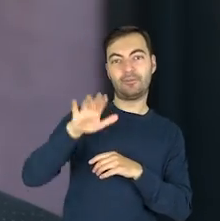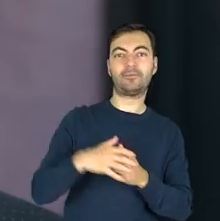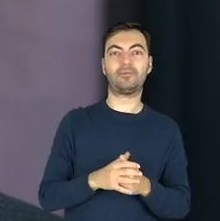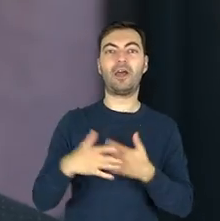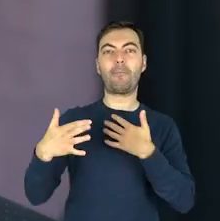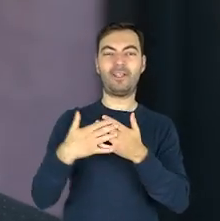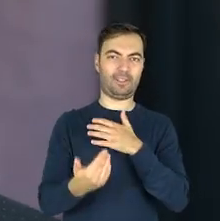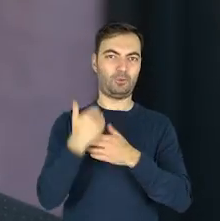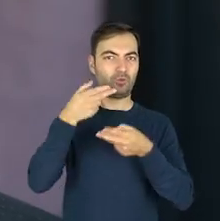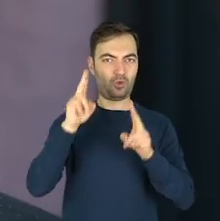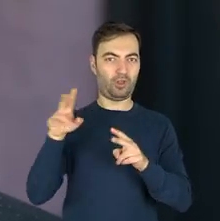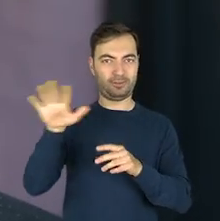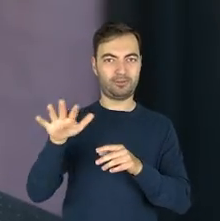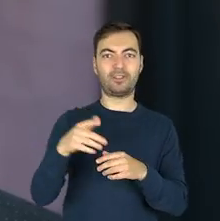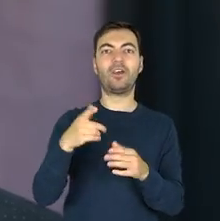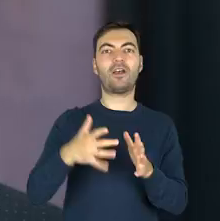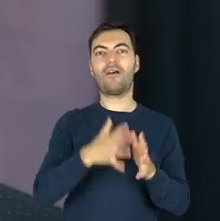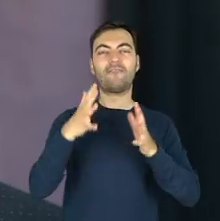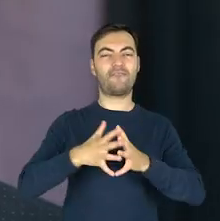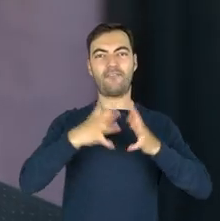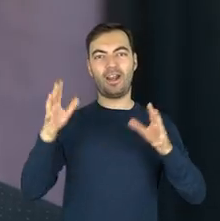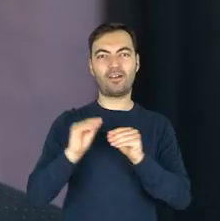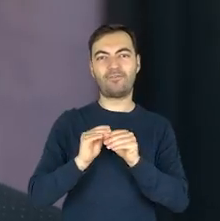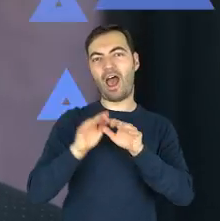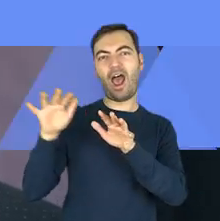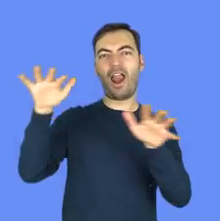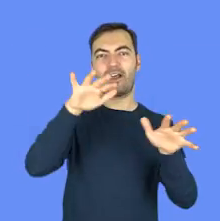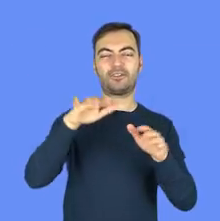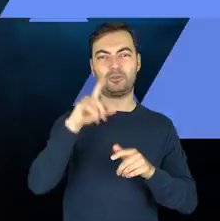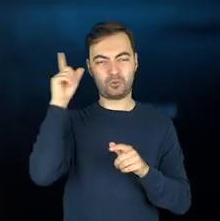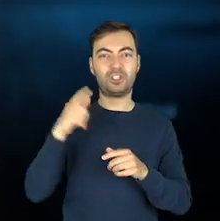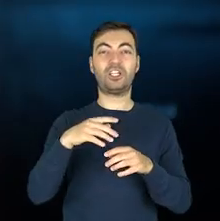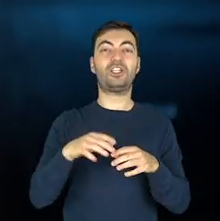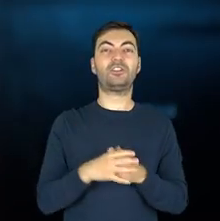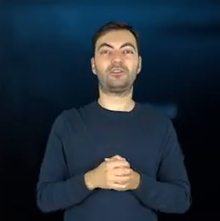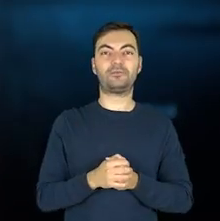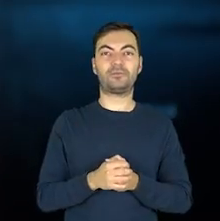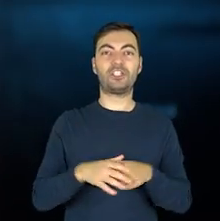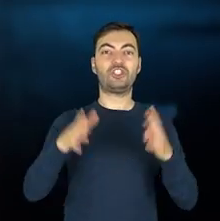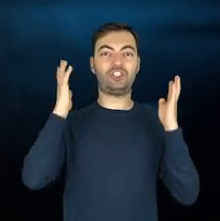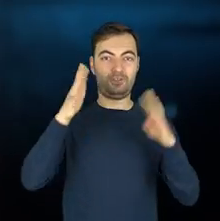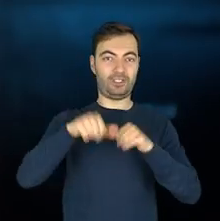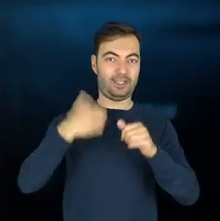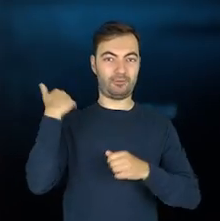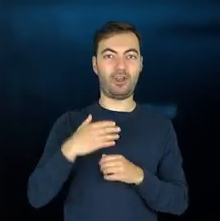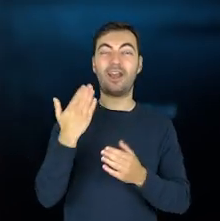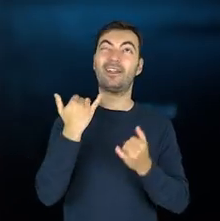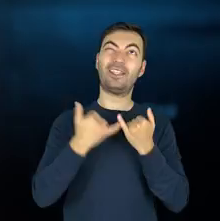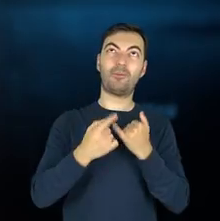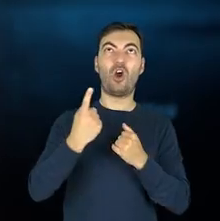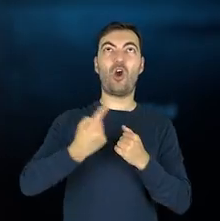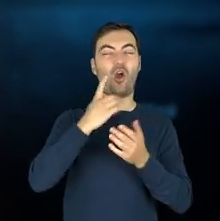Wschodu, wraz z kolejną wielką falą osadników 9 tysięcy lat temu. Gdyby jeden rok trwał sekundę,